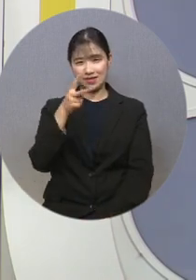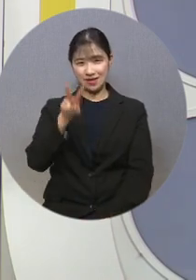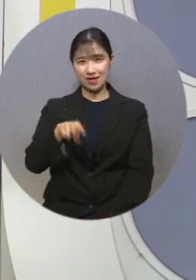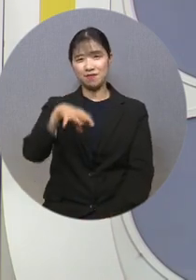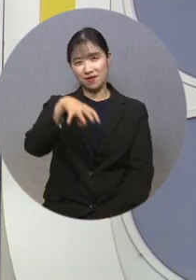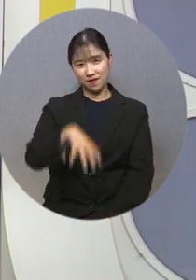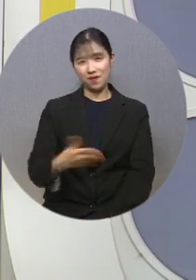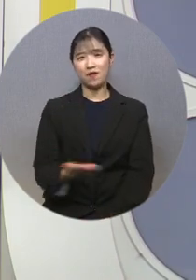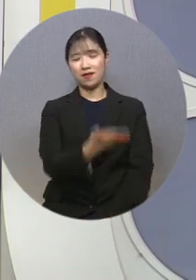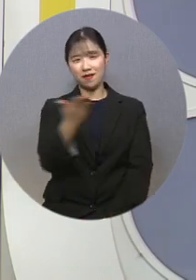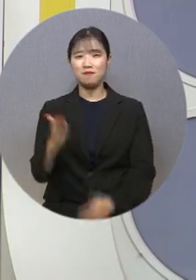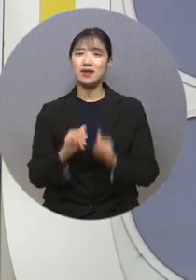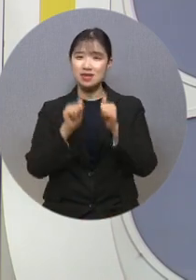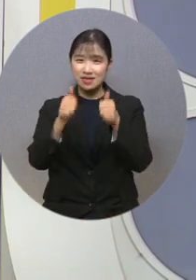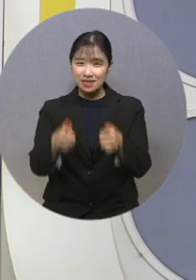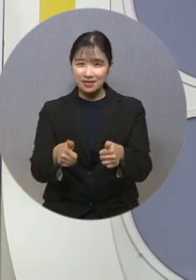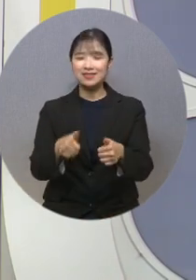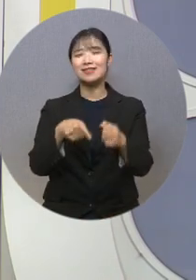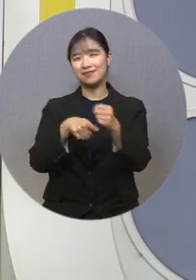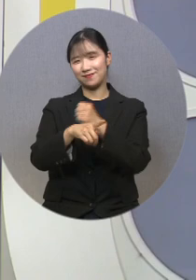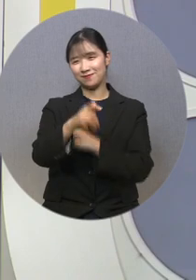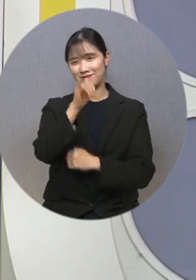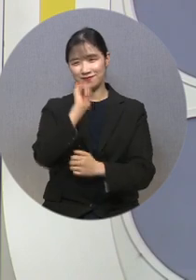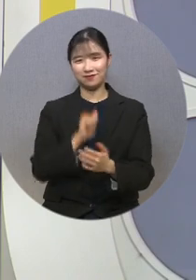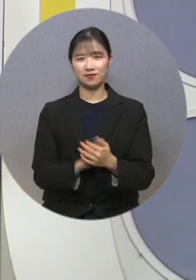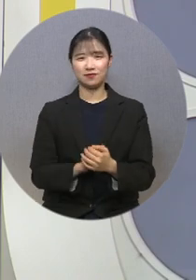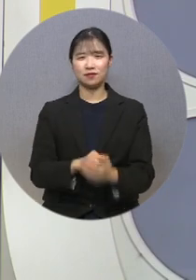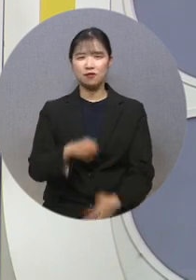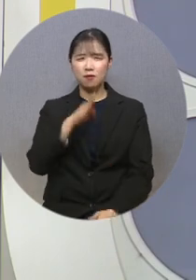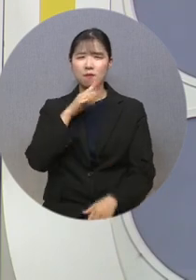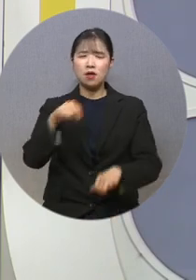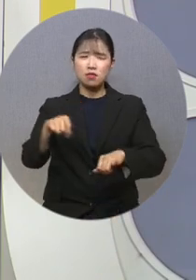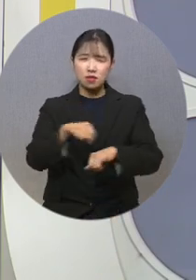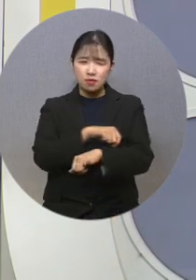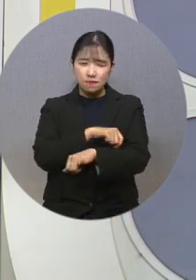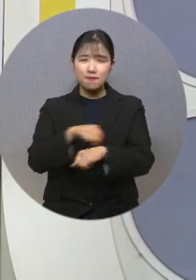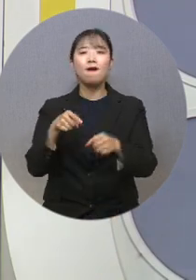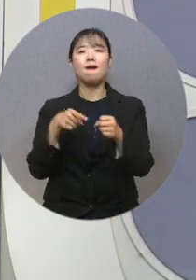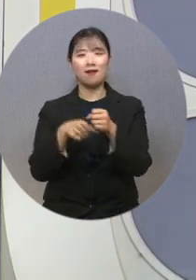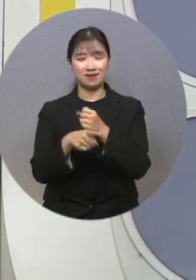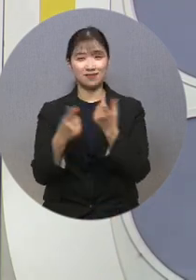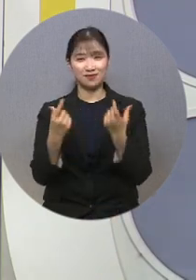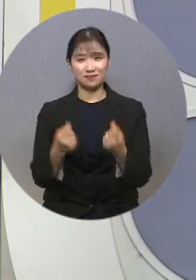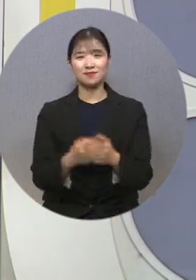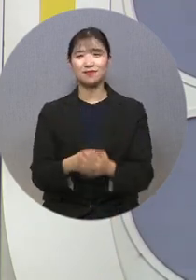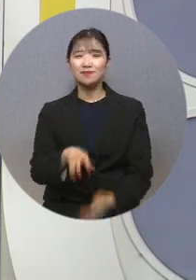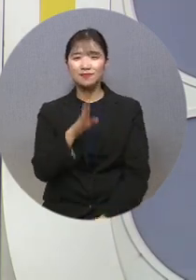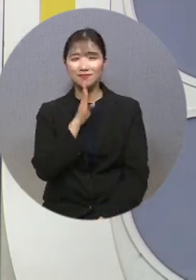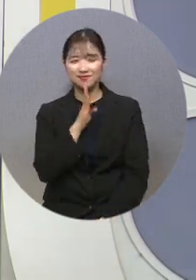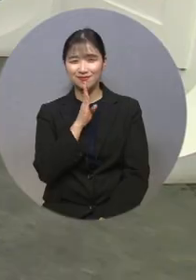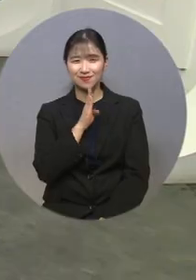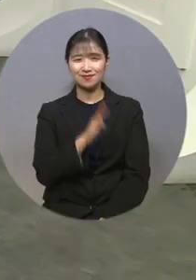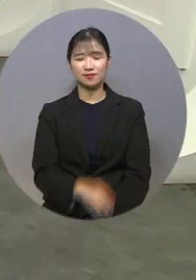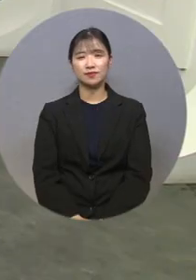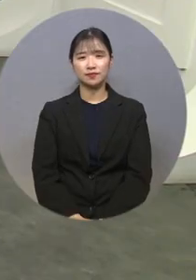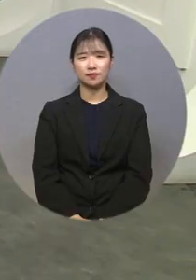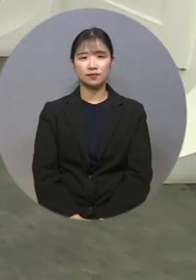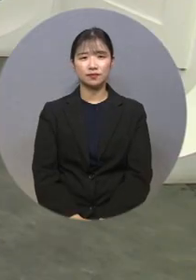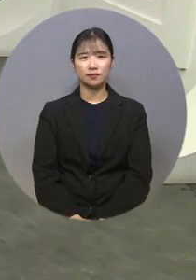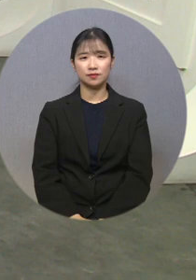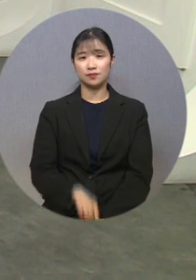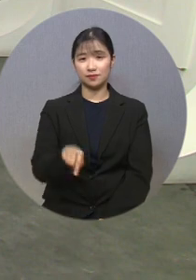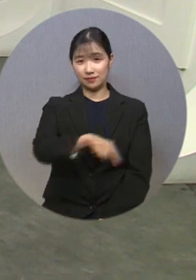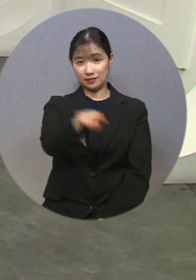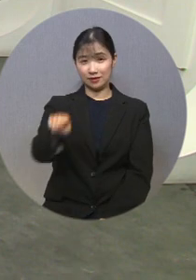스튜디오에서 여러분들께 인사드리는 이유가 있습니다. 아주 특별한 이유죠. 그렇습니다. 네. 여기